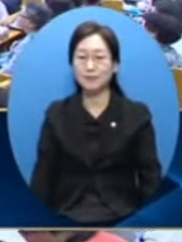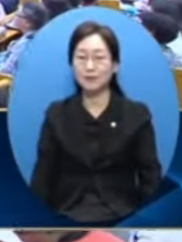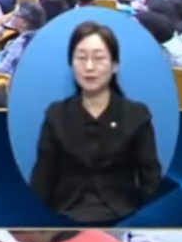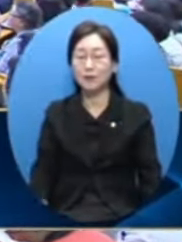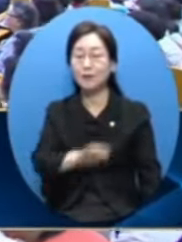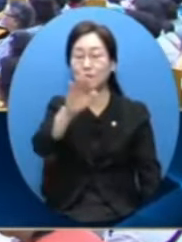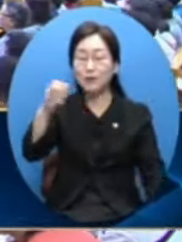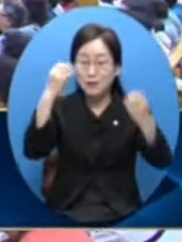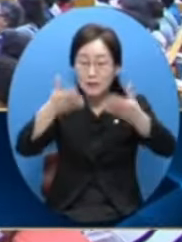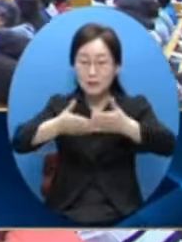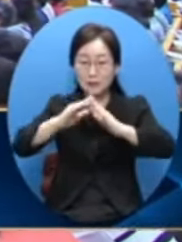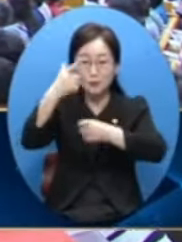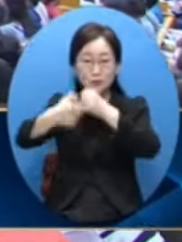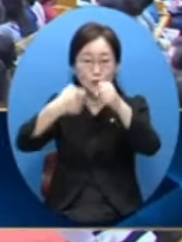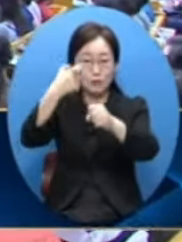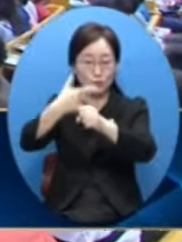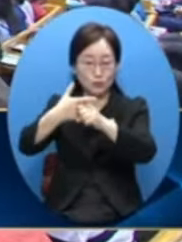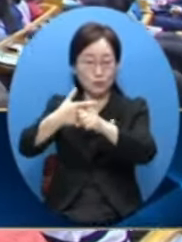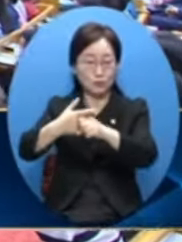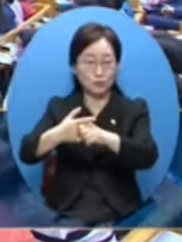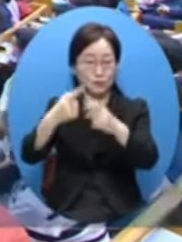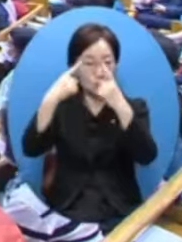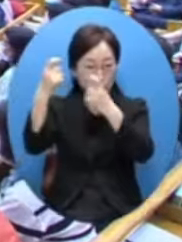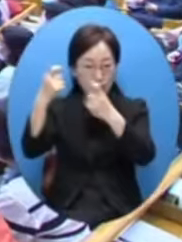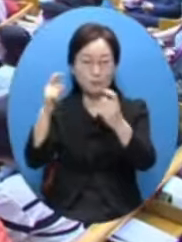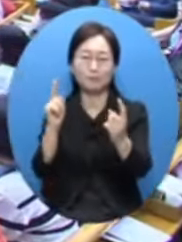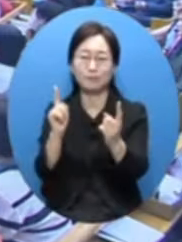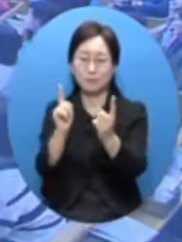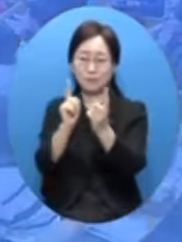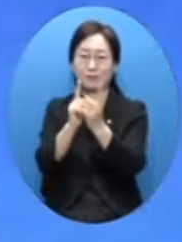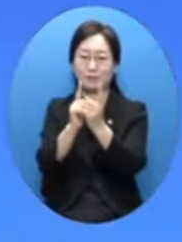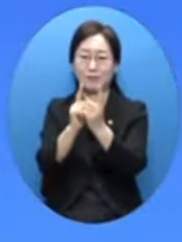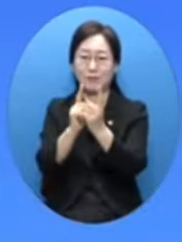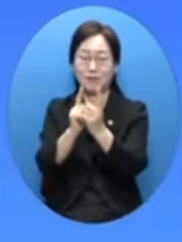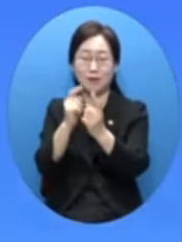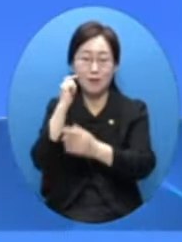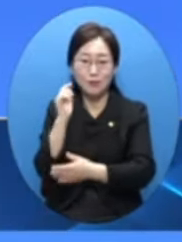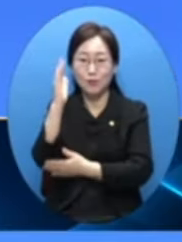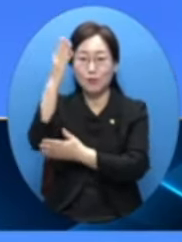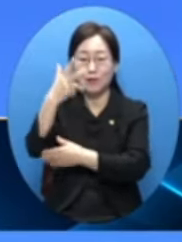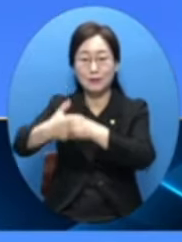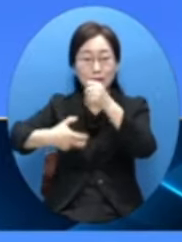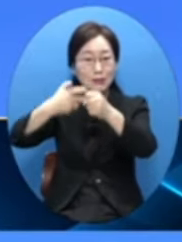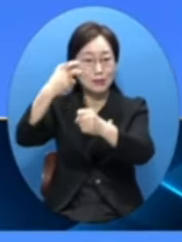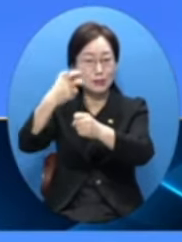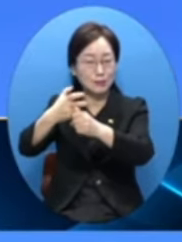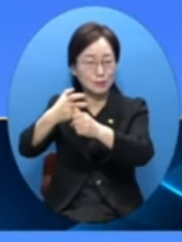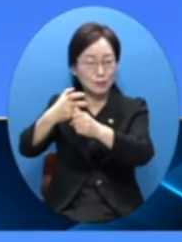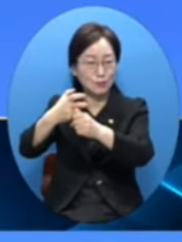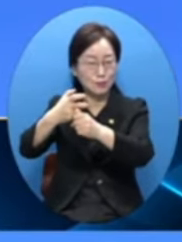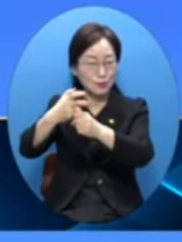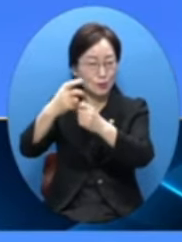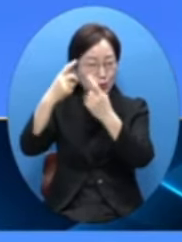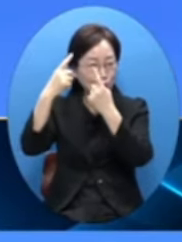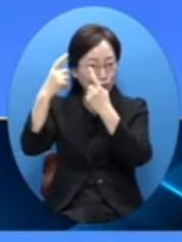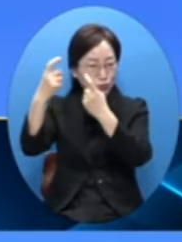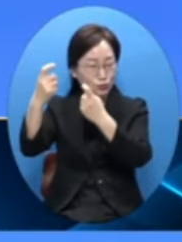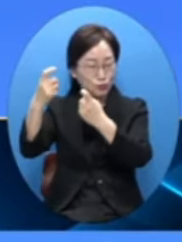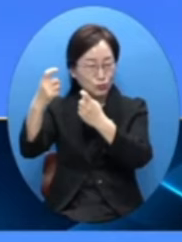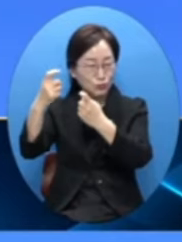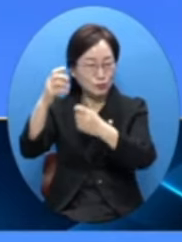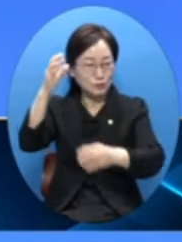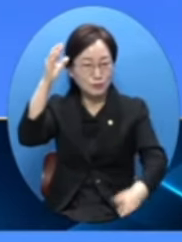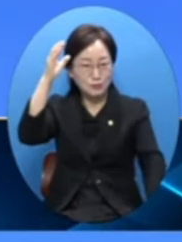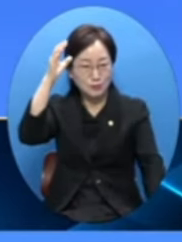우리가 교회 창립 66주년을 맞이하면서 영광의 70주년을 바라보며 우리